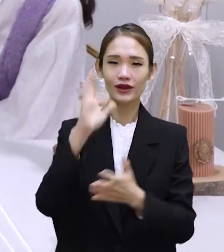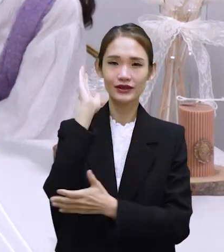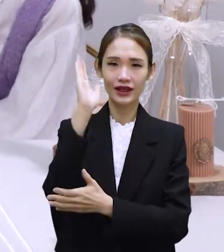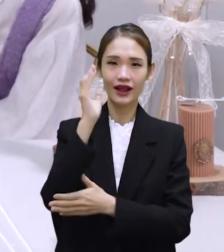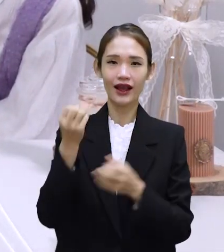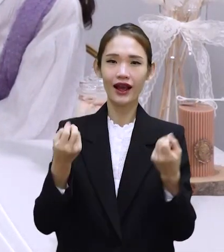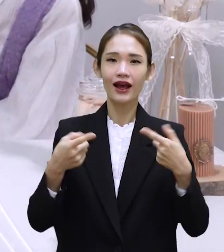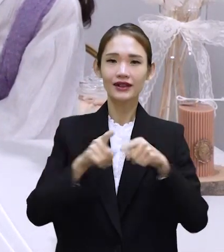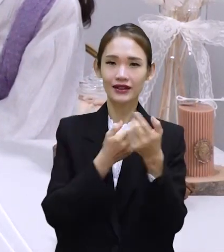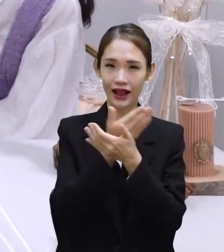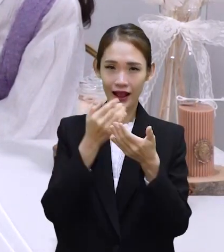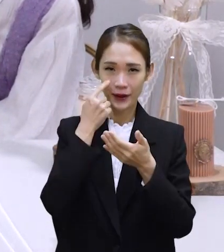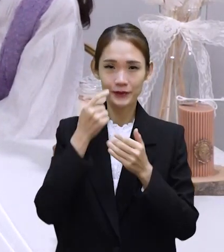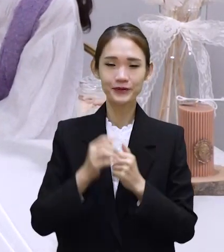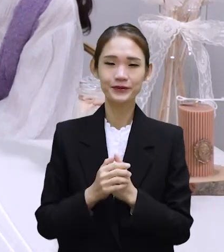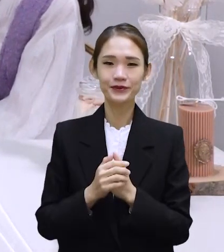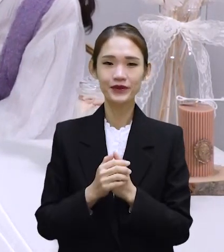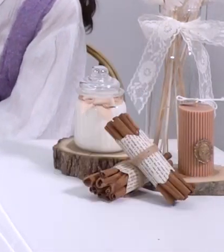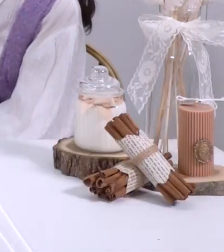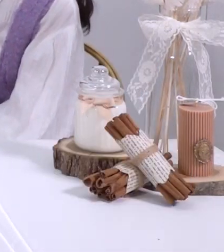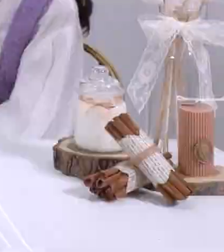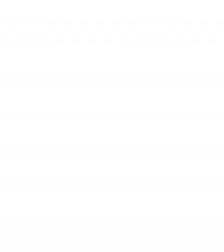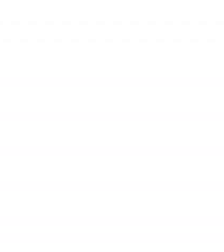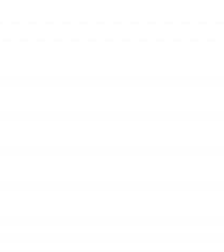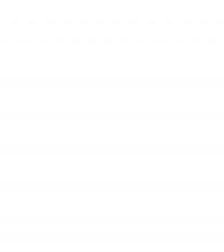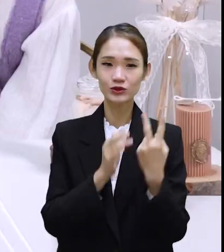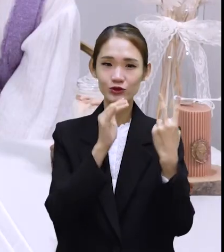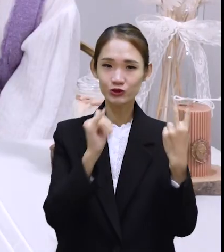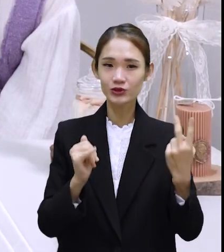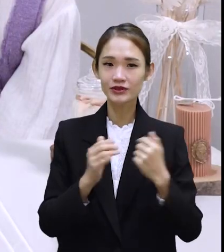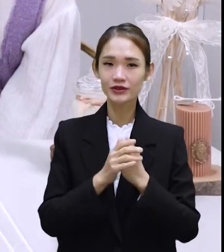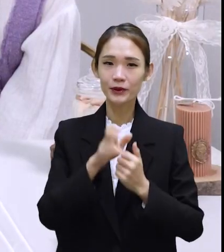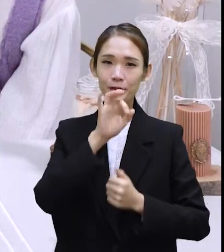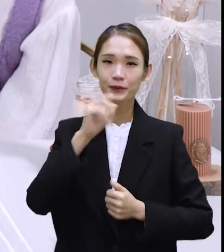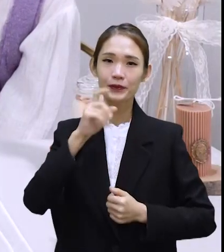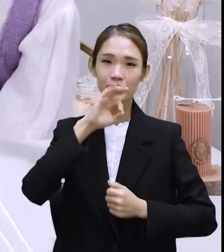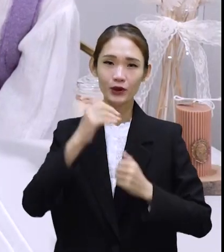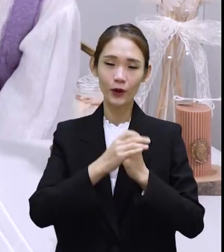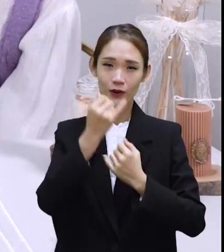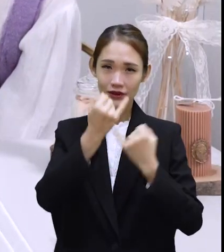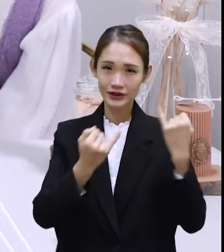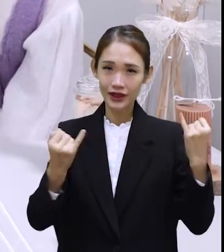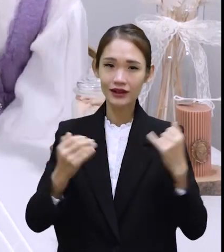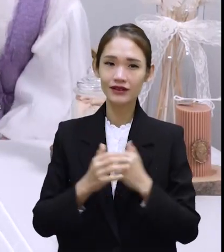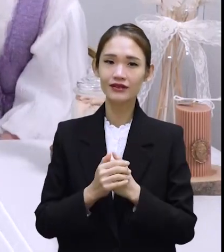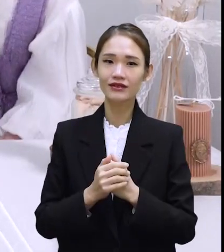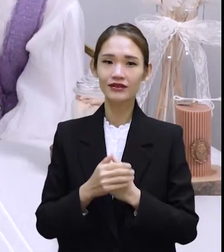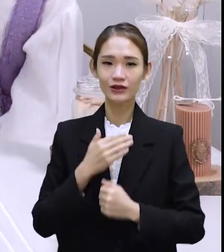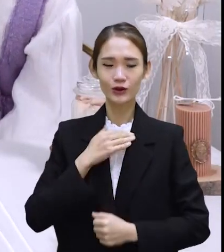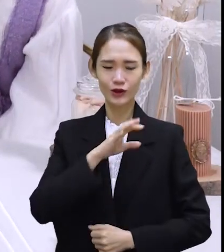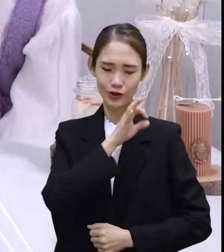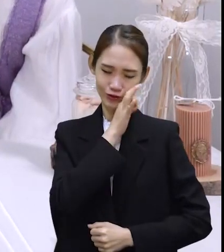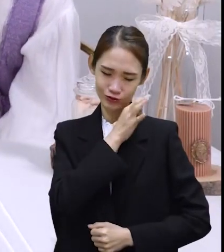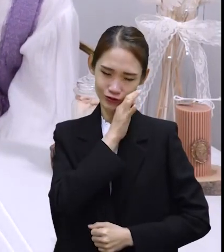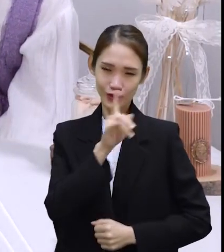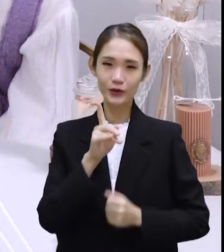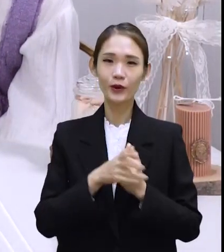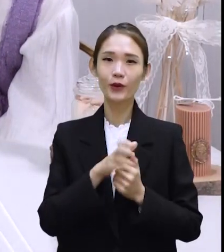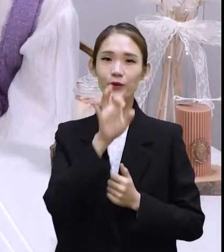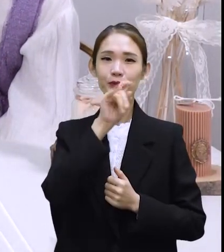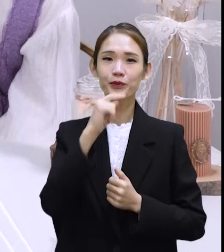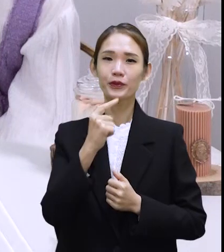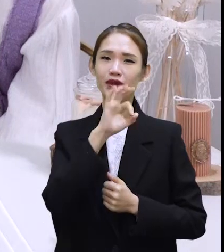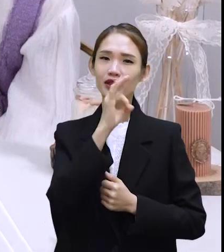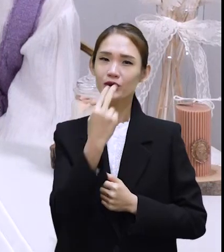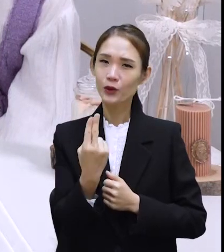의 전문성과 가족 이야기 때문에 같이 나눠 볼게요 2분이 민요 3회 잖아요 나는 직접 기 끌어온 게